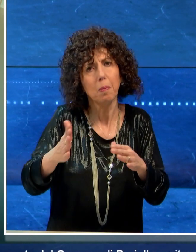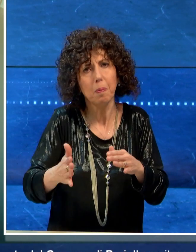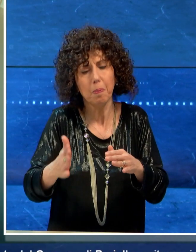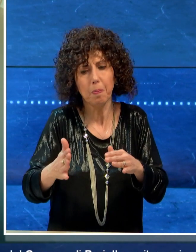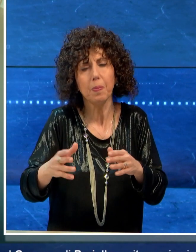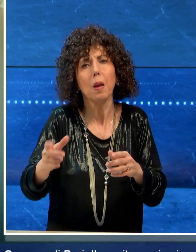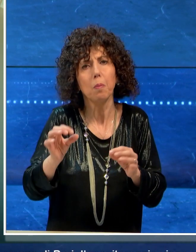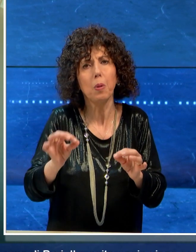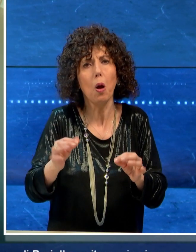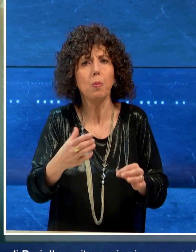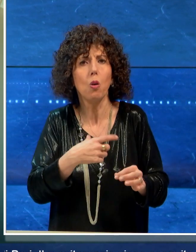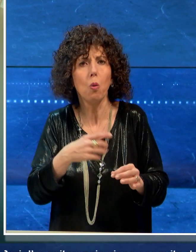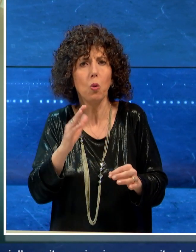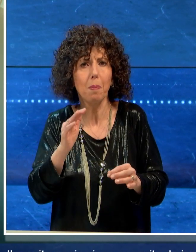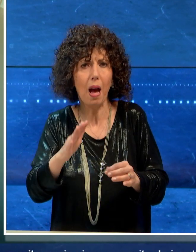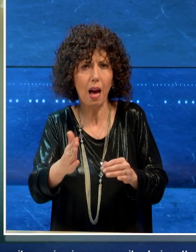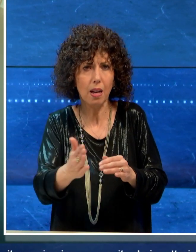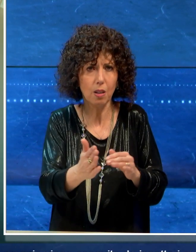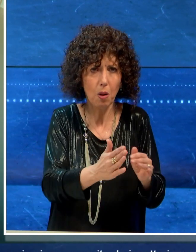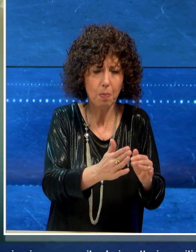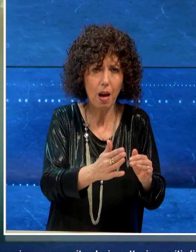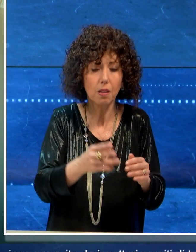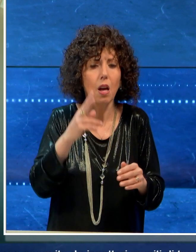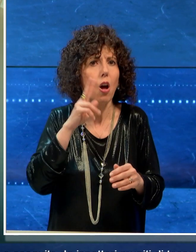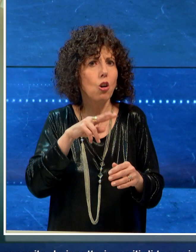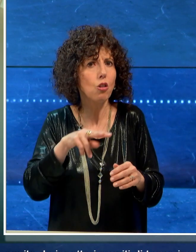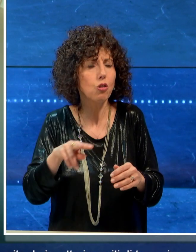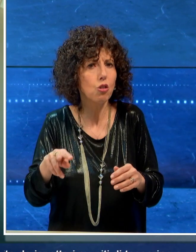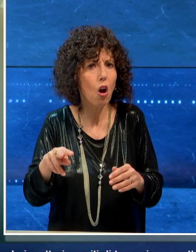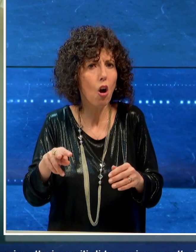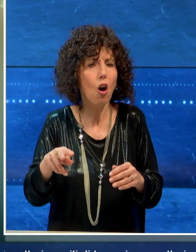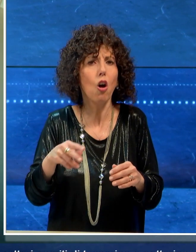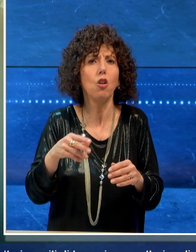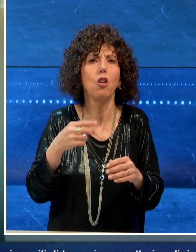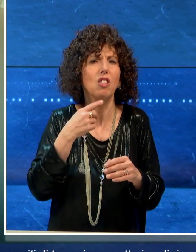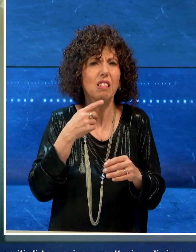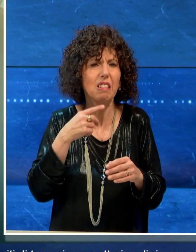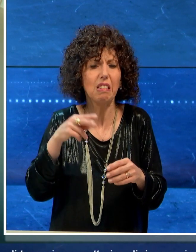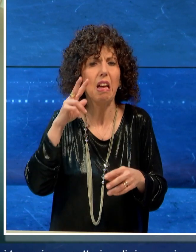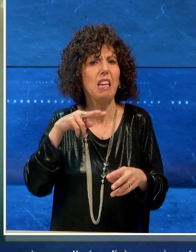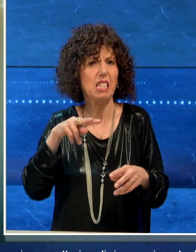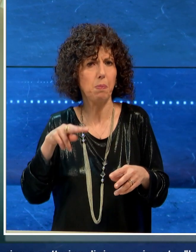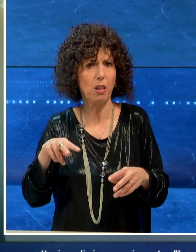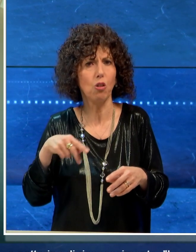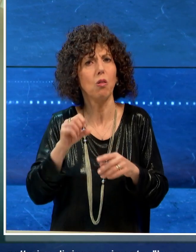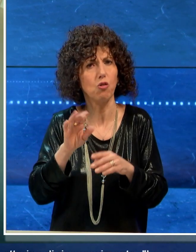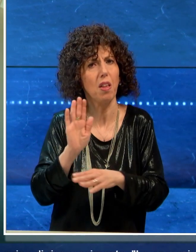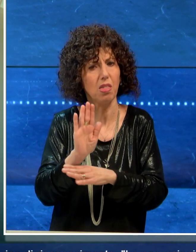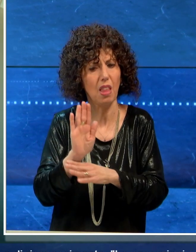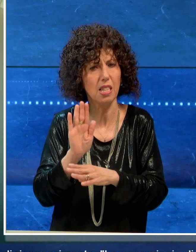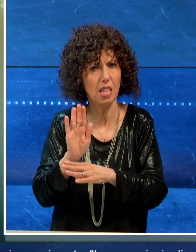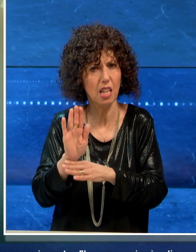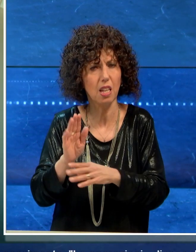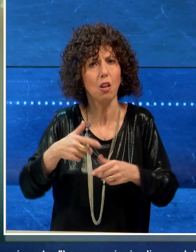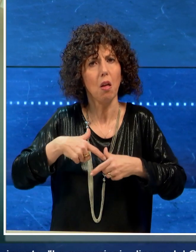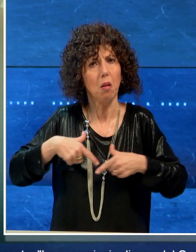del Comune di Bari il monitoraggio viene eseguito da ispettori muniti di tesserino e